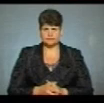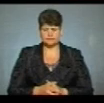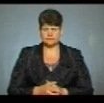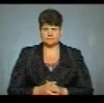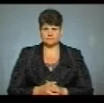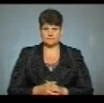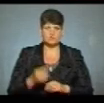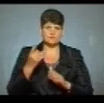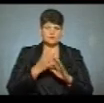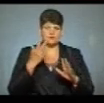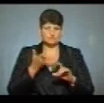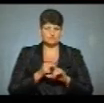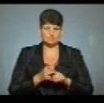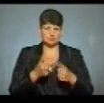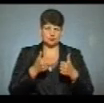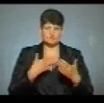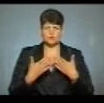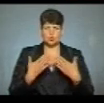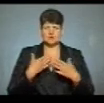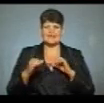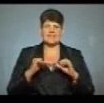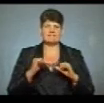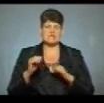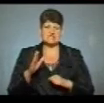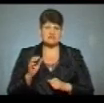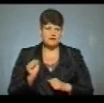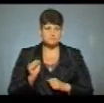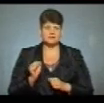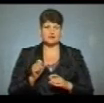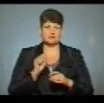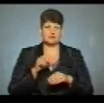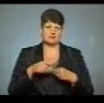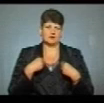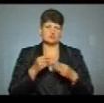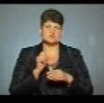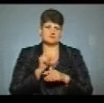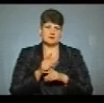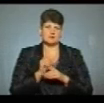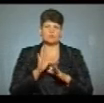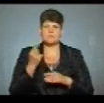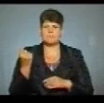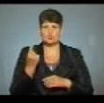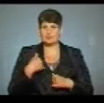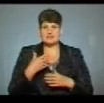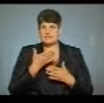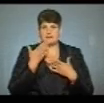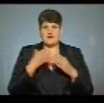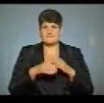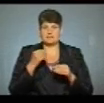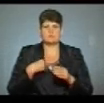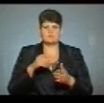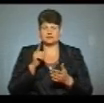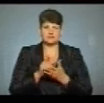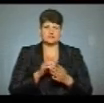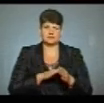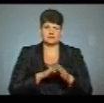дуже відношення хороше керівництво. І ставлять задачі, тільки будь першими завжди. У нас немає вибору, ми виконуємо